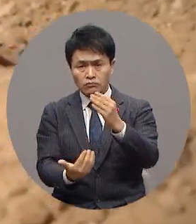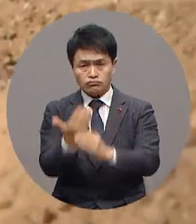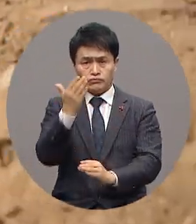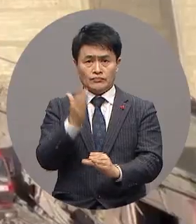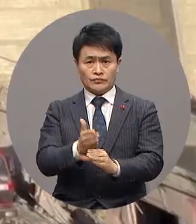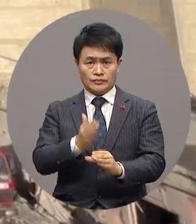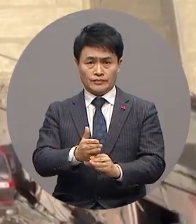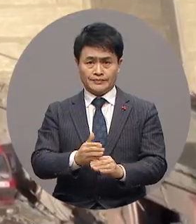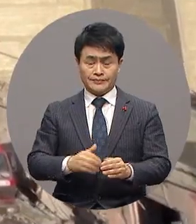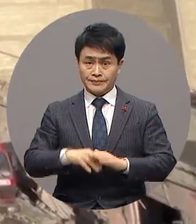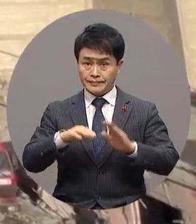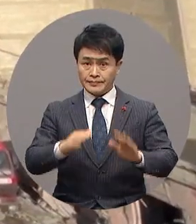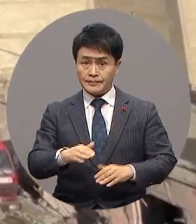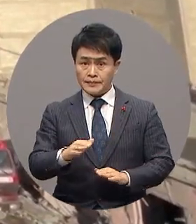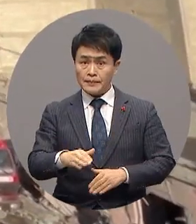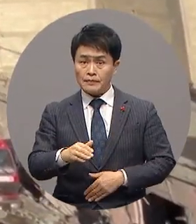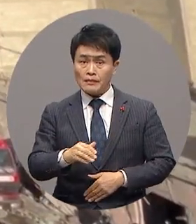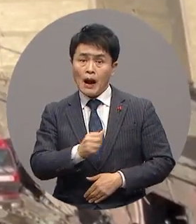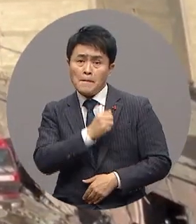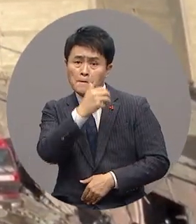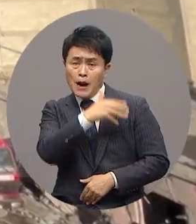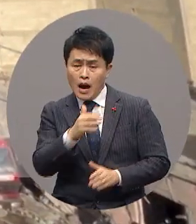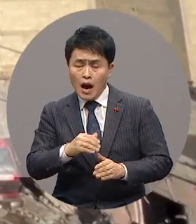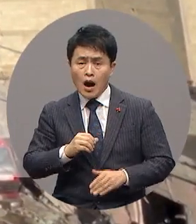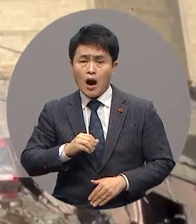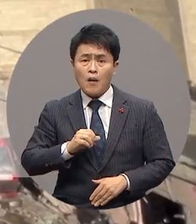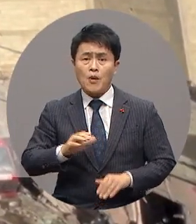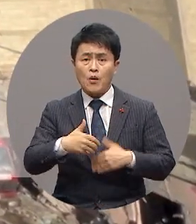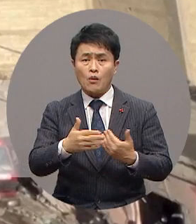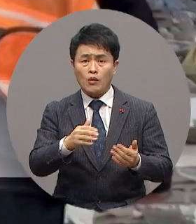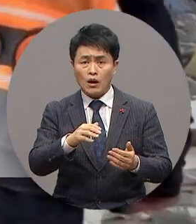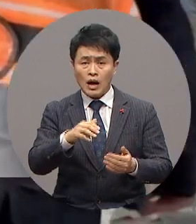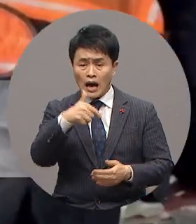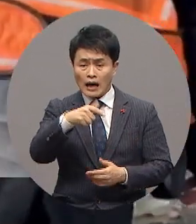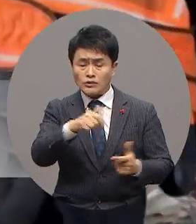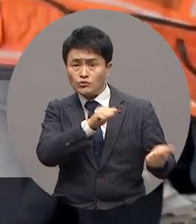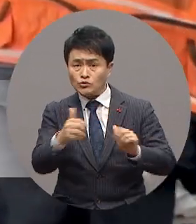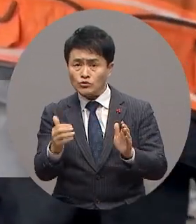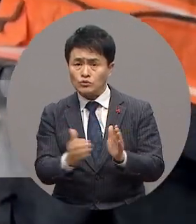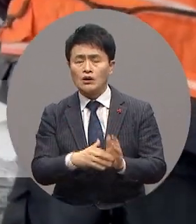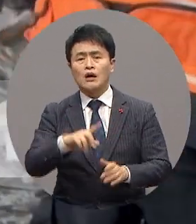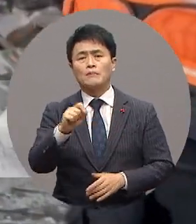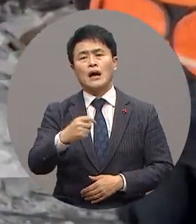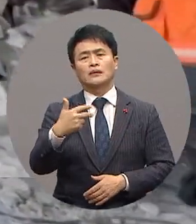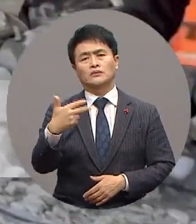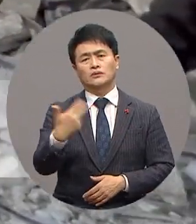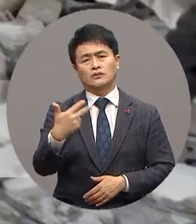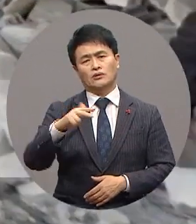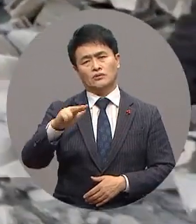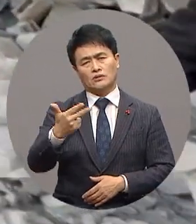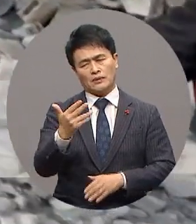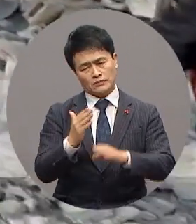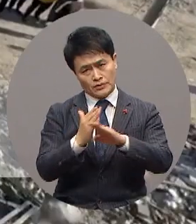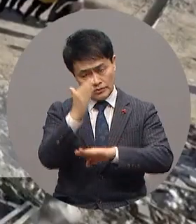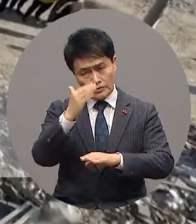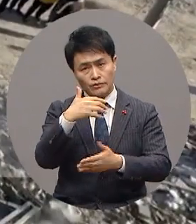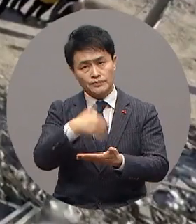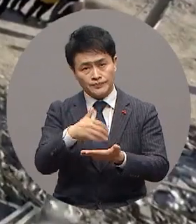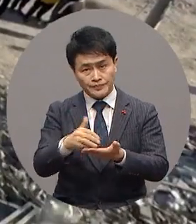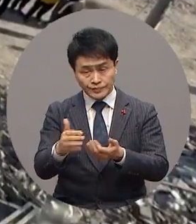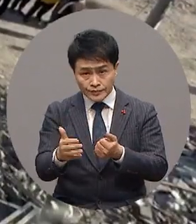있습니다. 팔레스타인 보건부는 가자지구 사망자가 현재까지 17,700명을 넘은 것으로